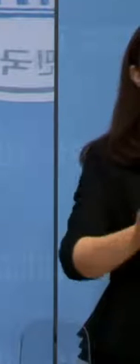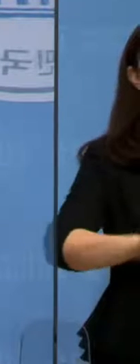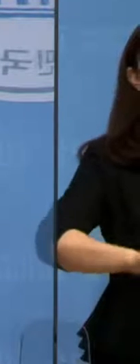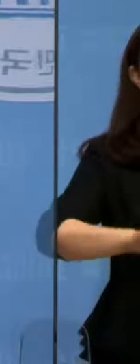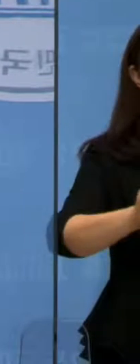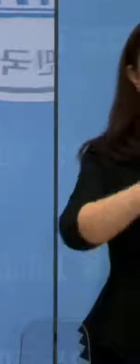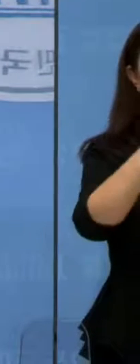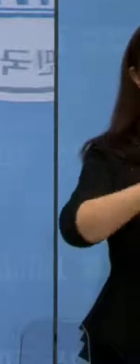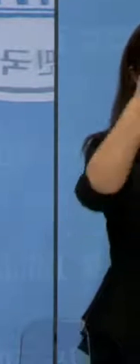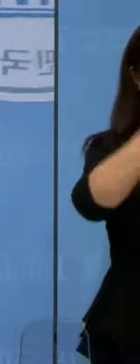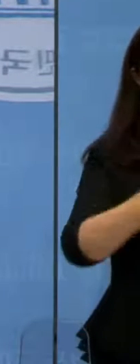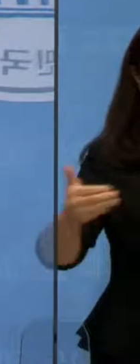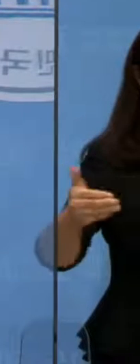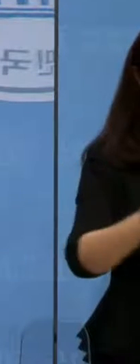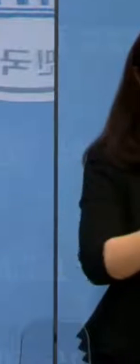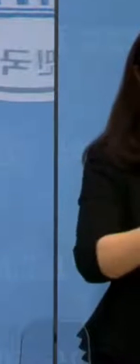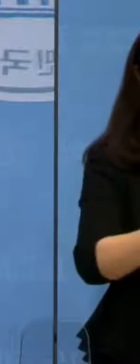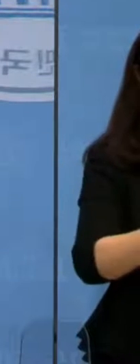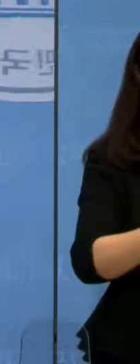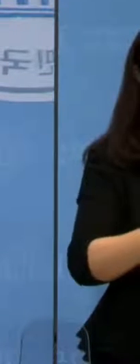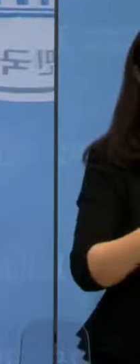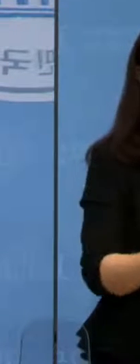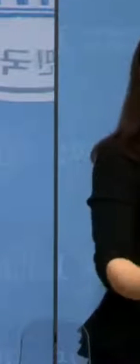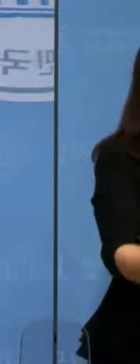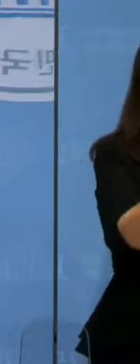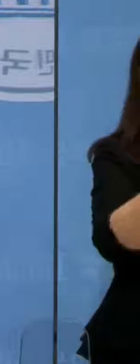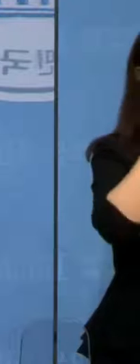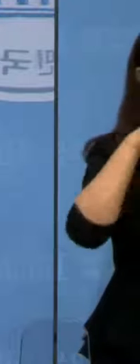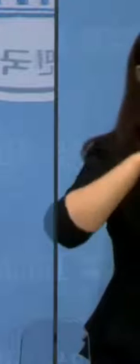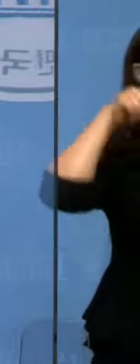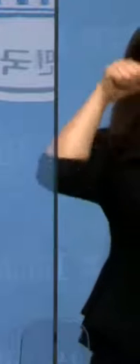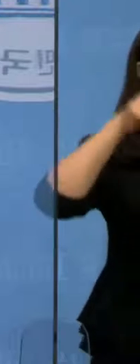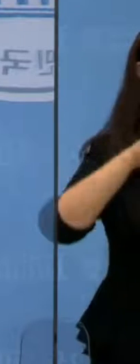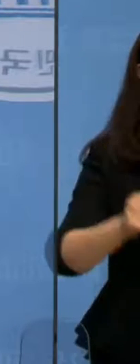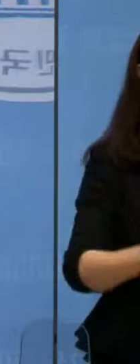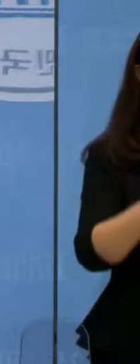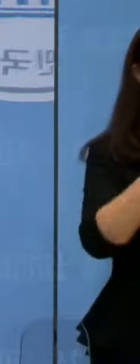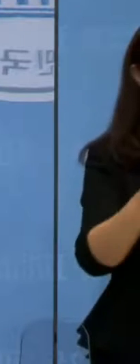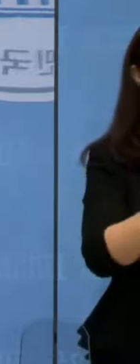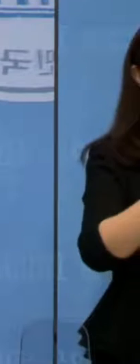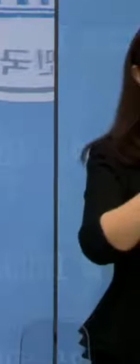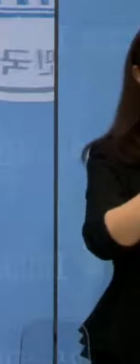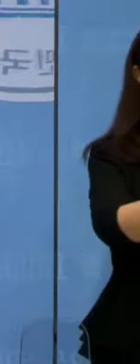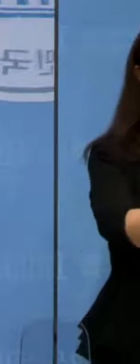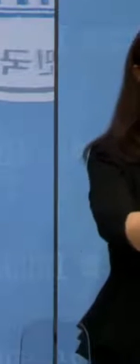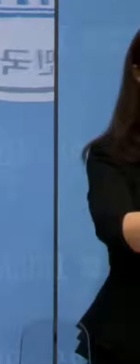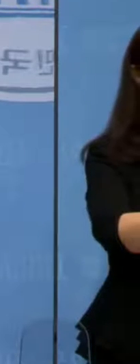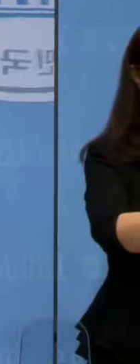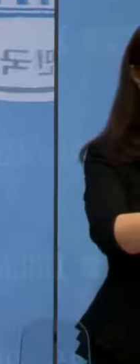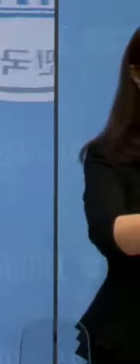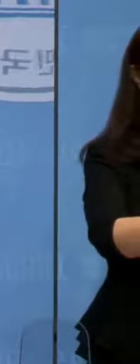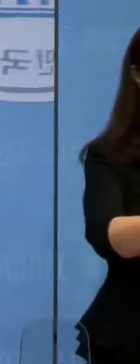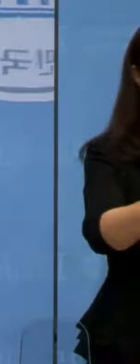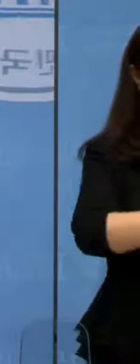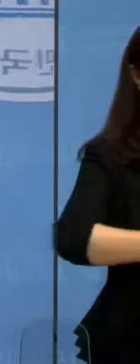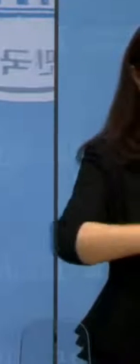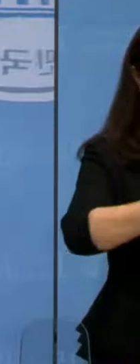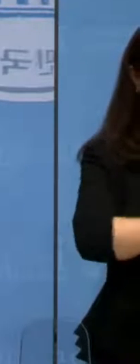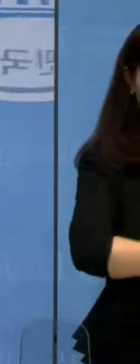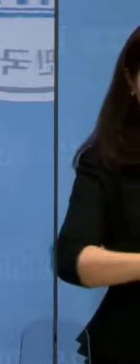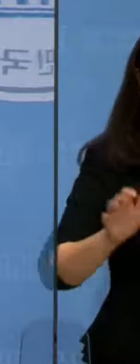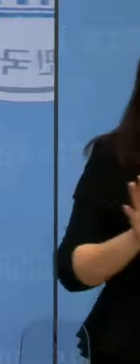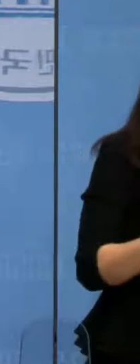맞는 이기는 후보를 탄생시킨 뒤에 한 걸음 뒤로 물러서서 최선을 다해 지원해야 하는